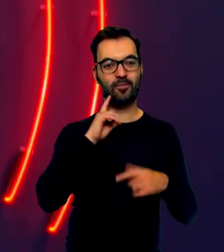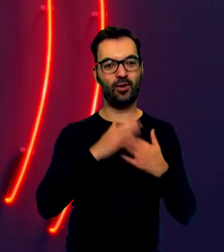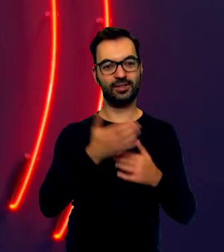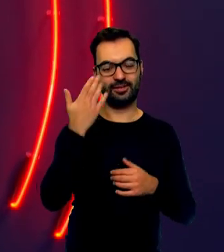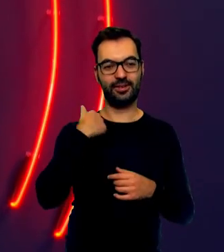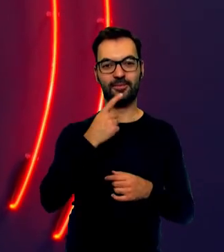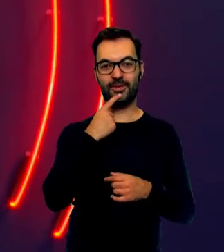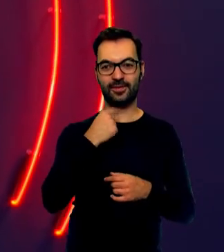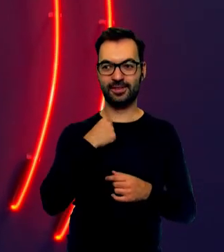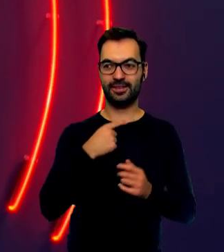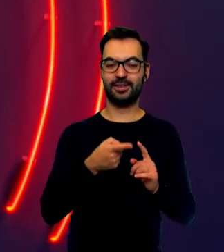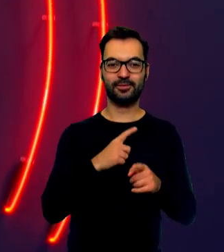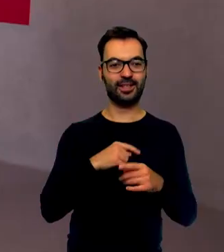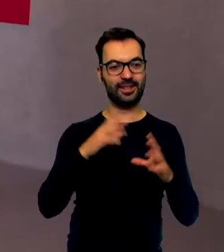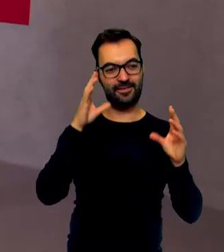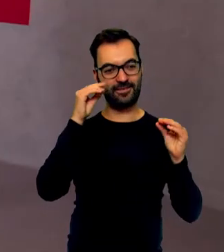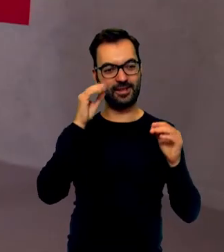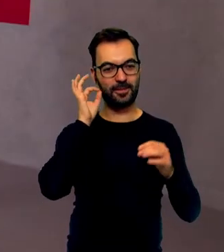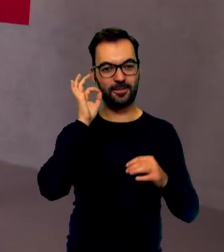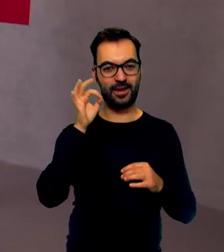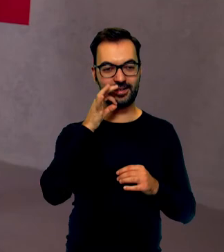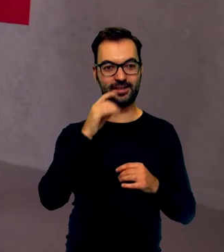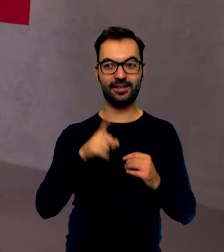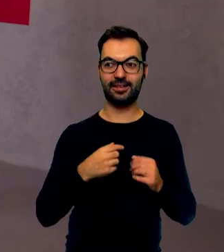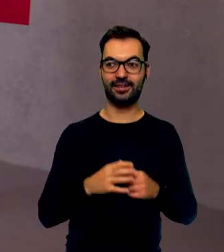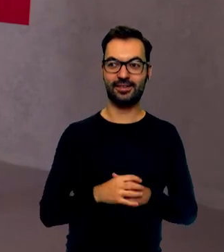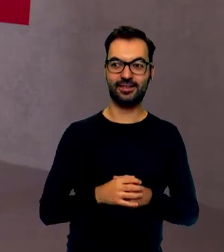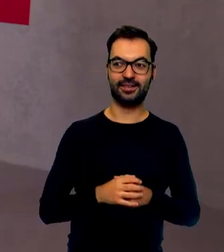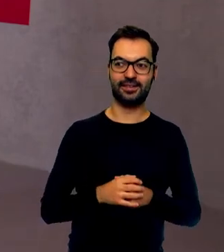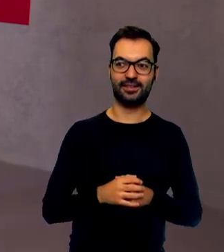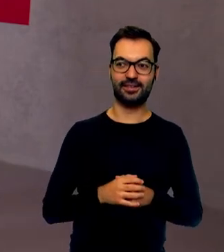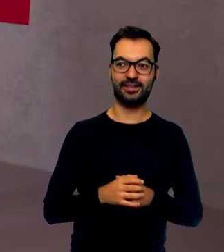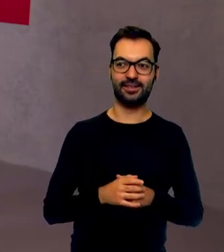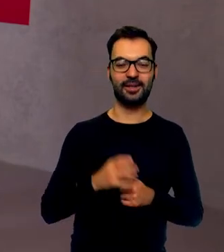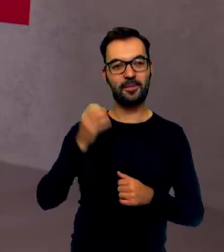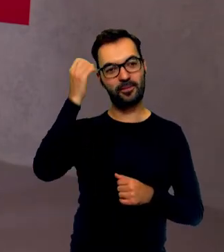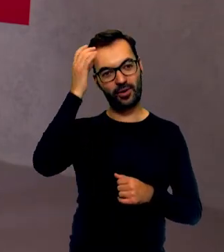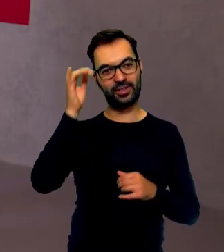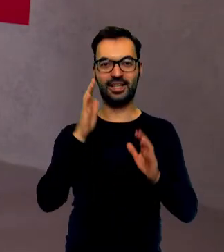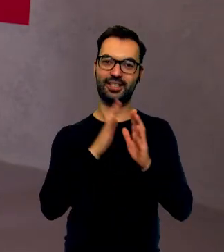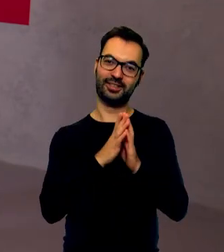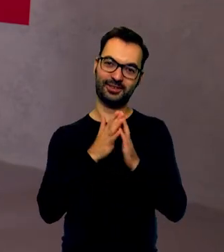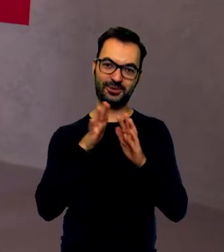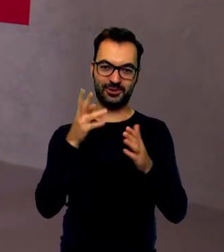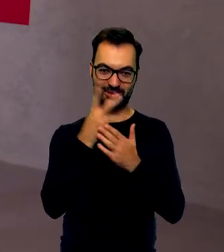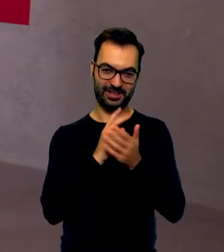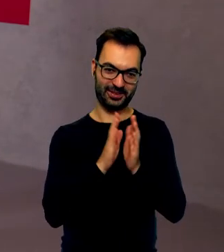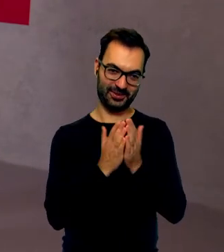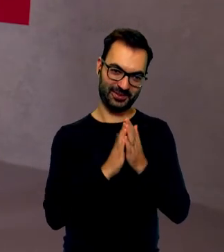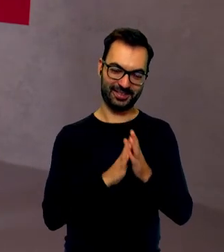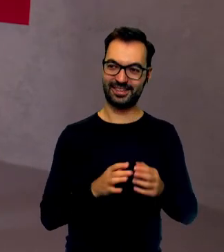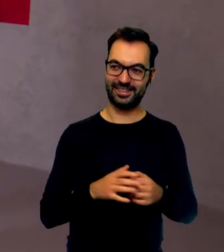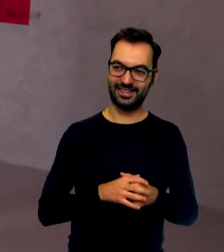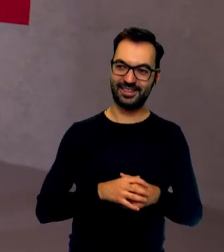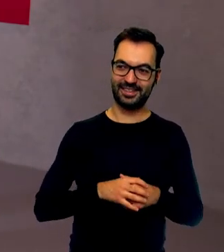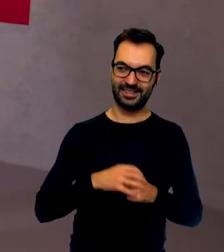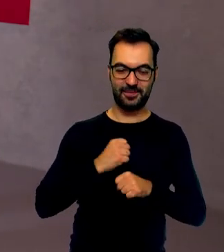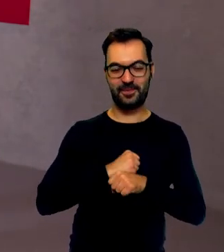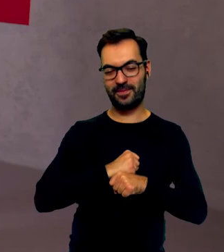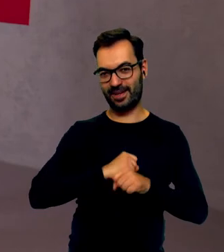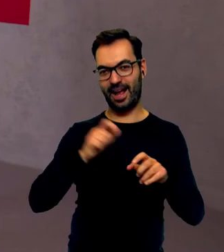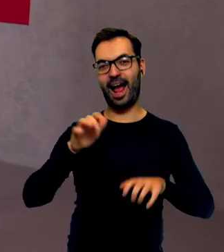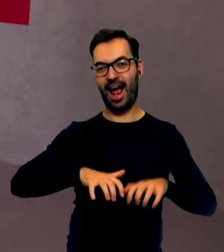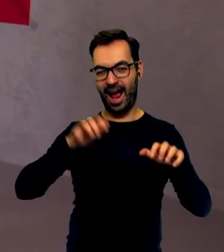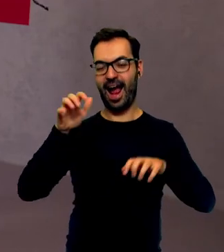kiedyś? Nagrali mi takie coś przed wieczorem panieńskim. Jest taka mądra i czyta dużo książek. Wybuch, jaki